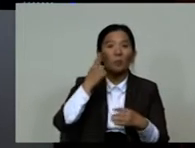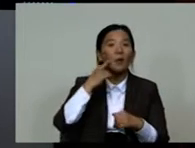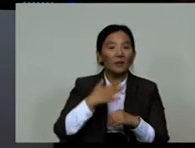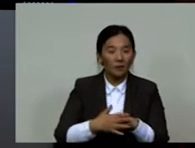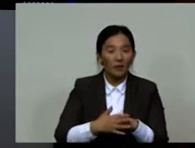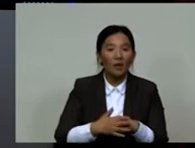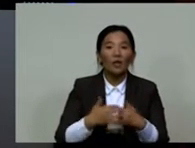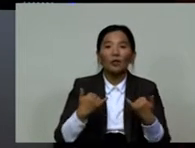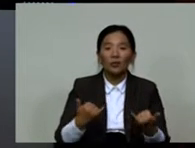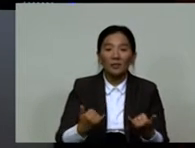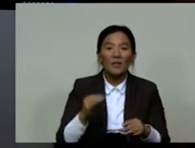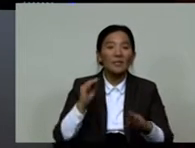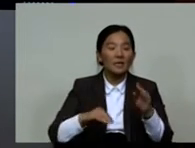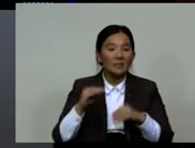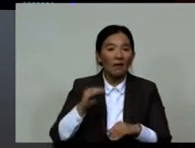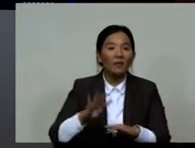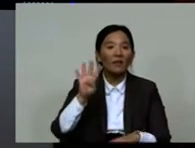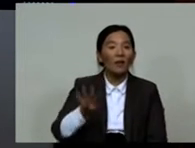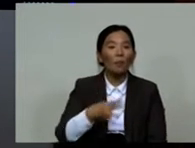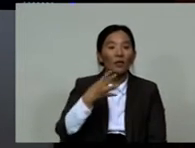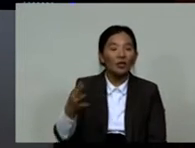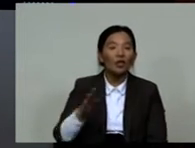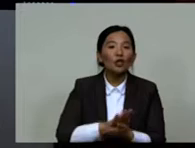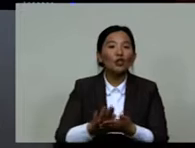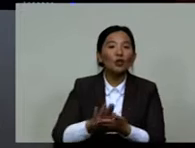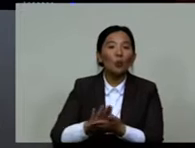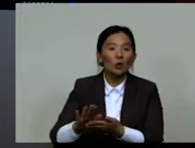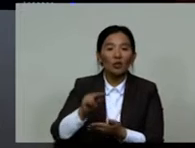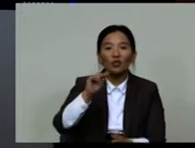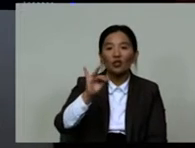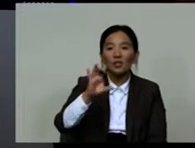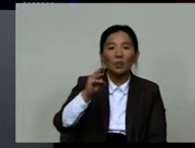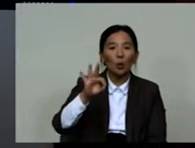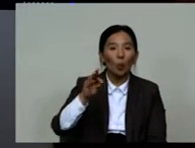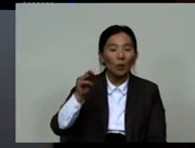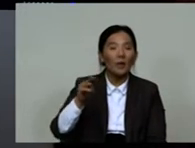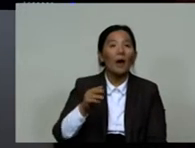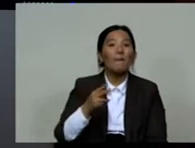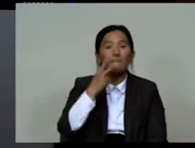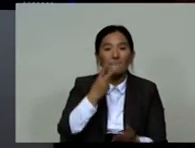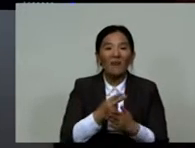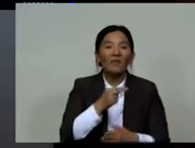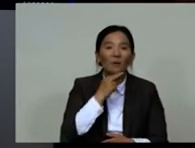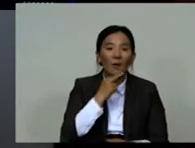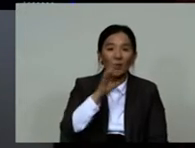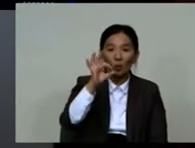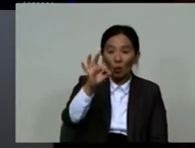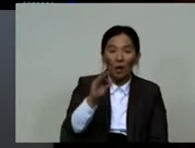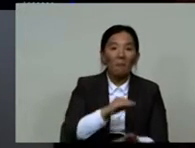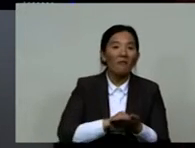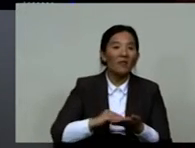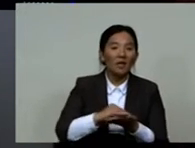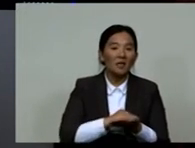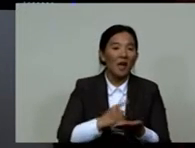проясняется. Теперь составим таблицу частот. Что это такое? Обратите внимание, 0 повторяется всего